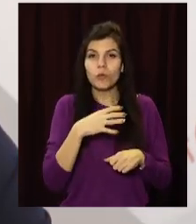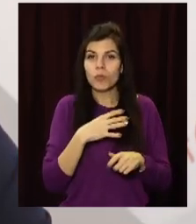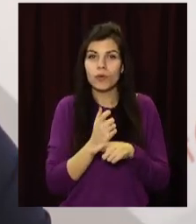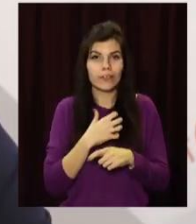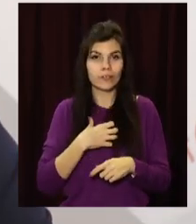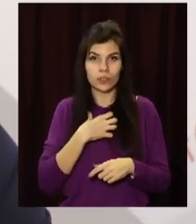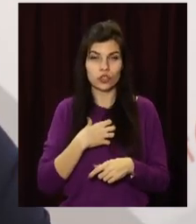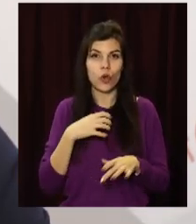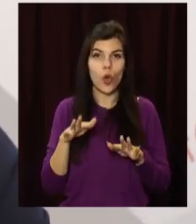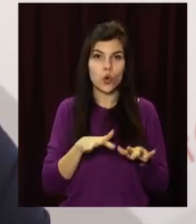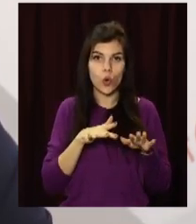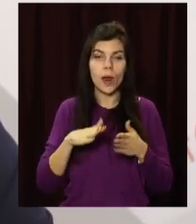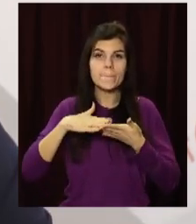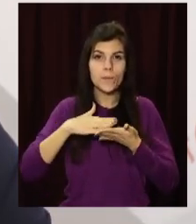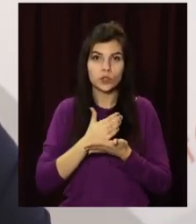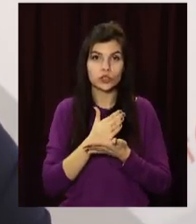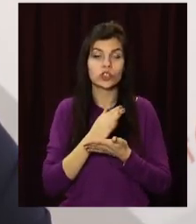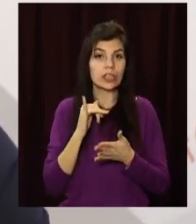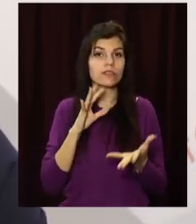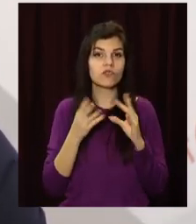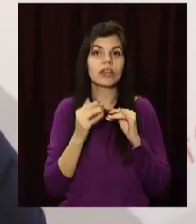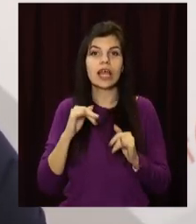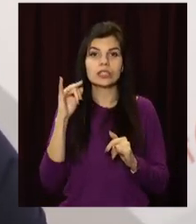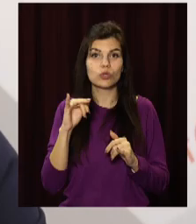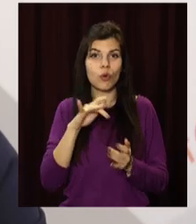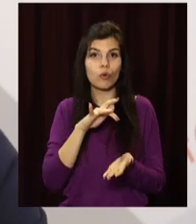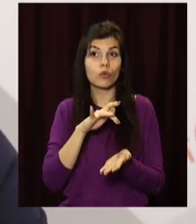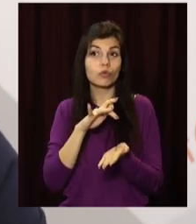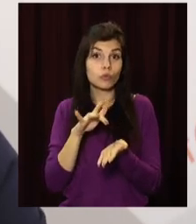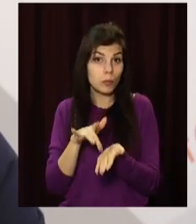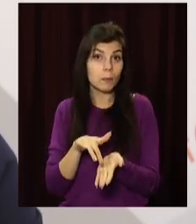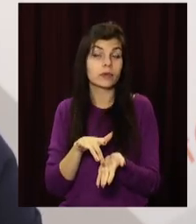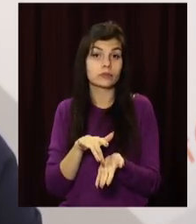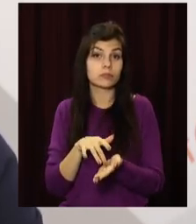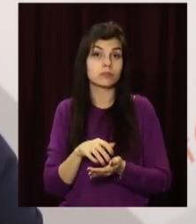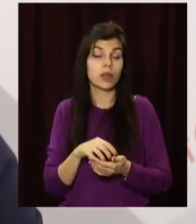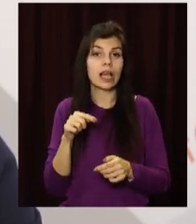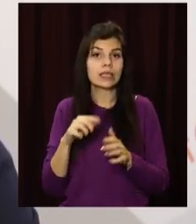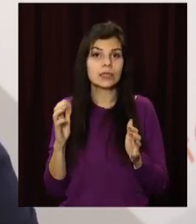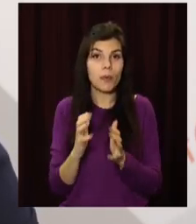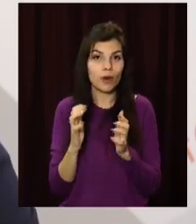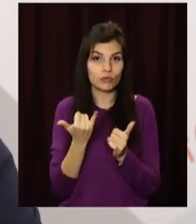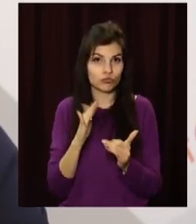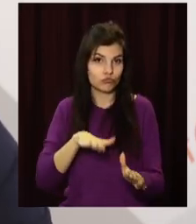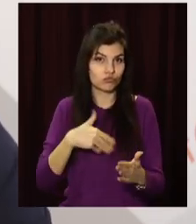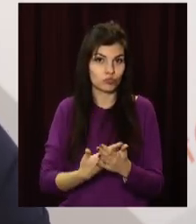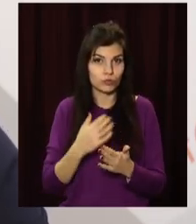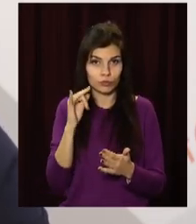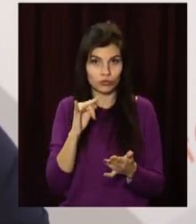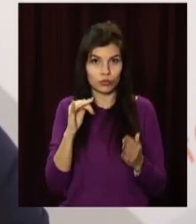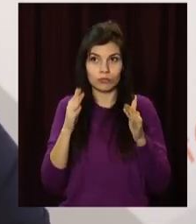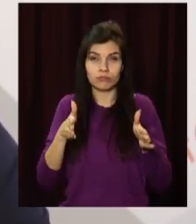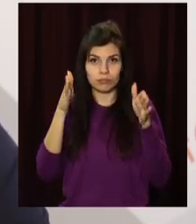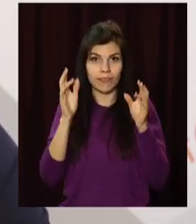Будуть основні точки цього квесту – це будівлі, які в період революції, та саме